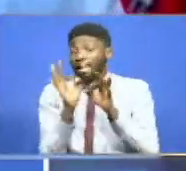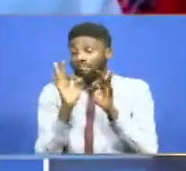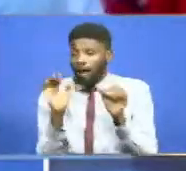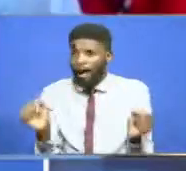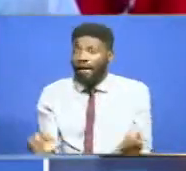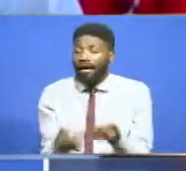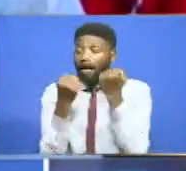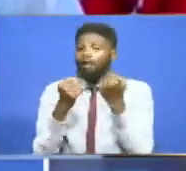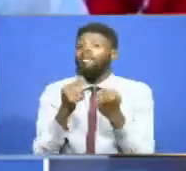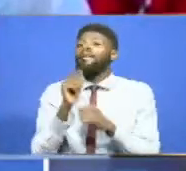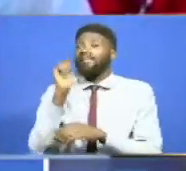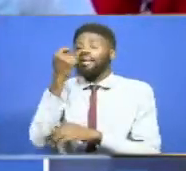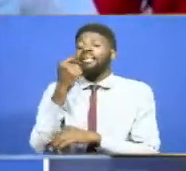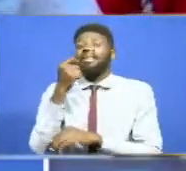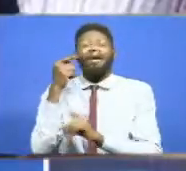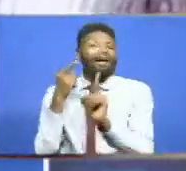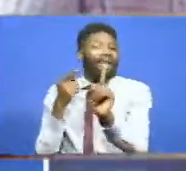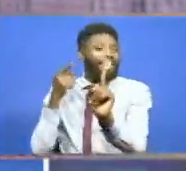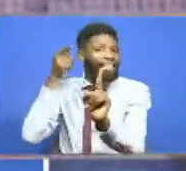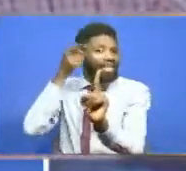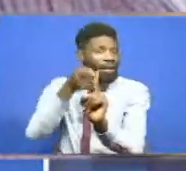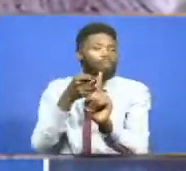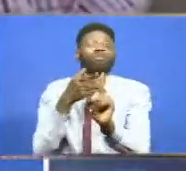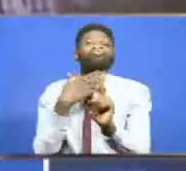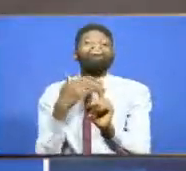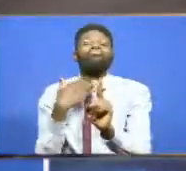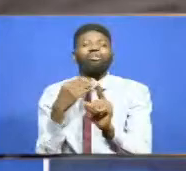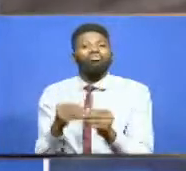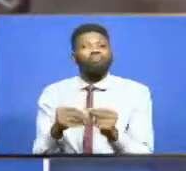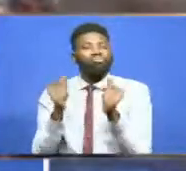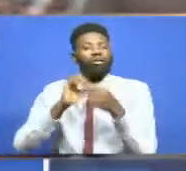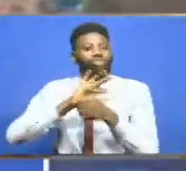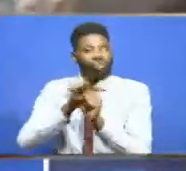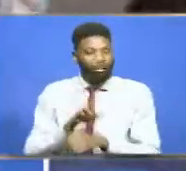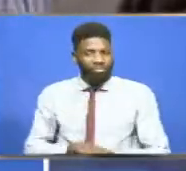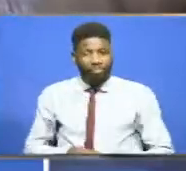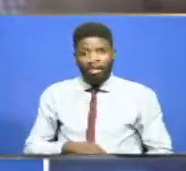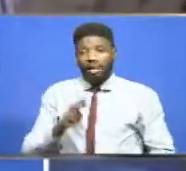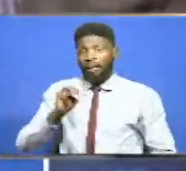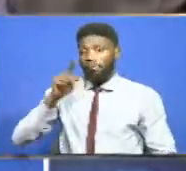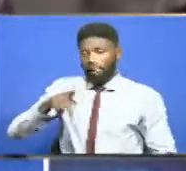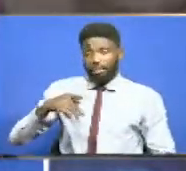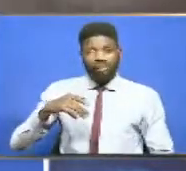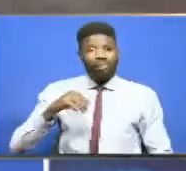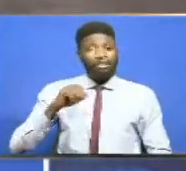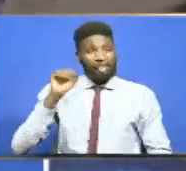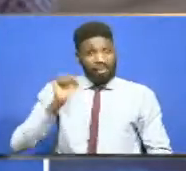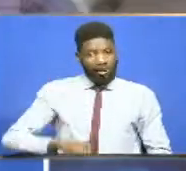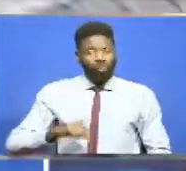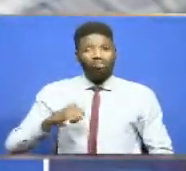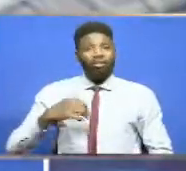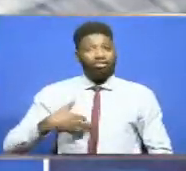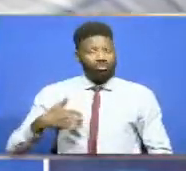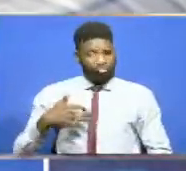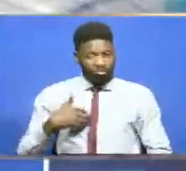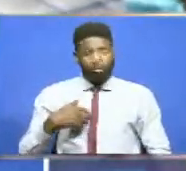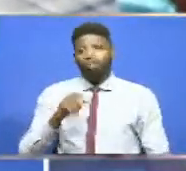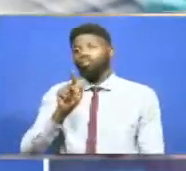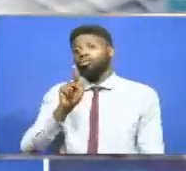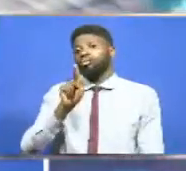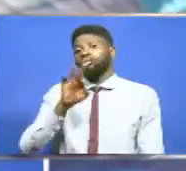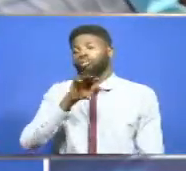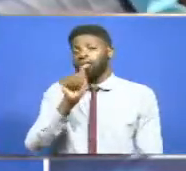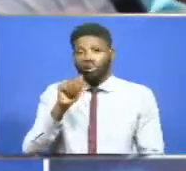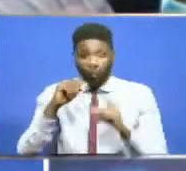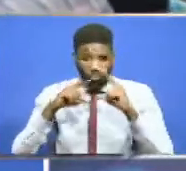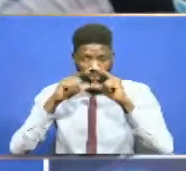itashinda vita dhidi ya janga la COVID-19. Mbunge wa Gatundu Kusini Moses Kuria anasema uchumi utaimarika